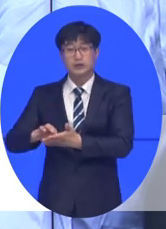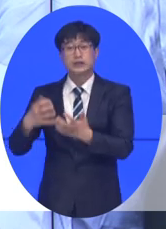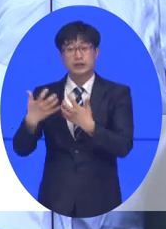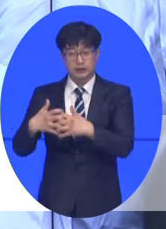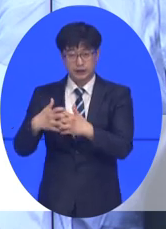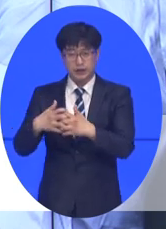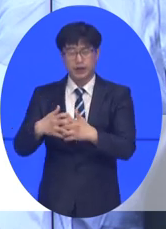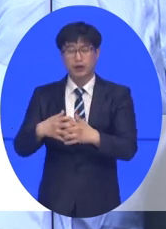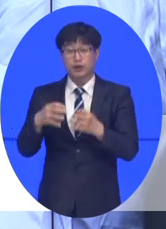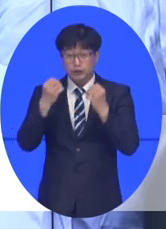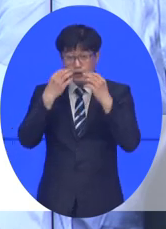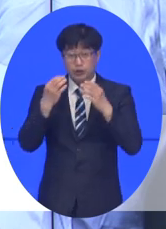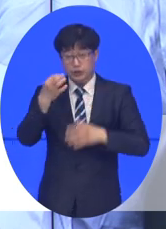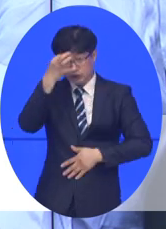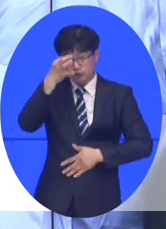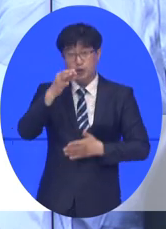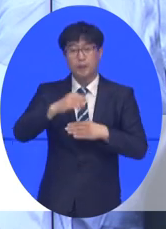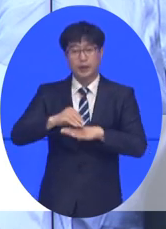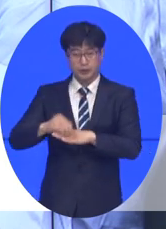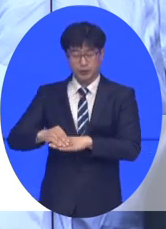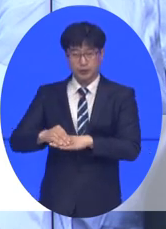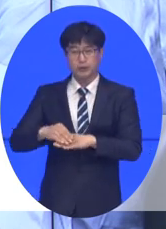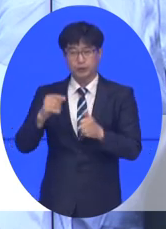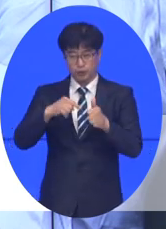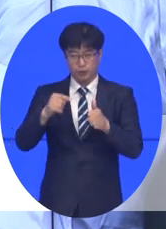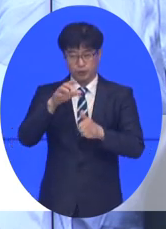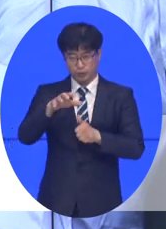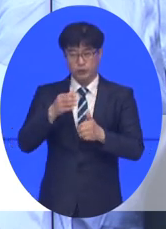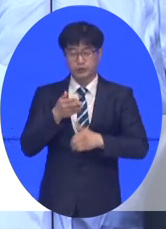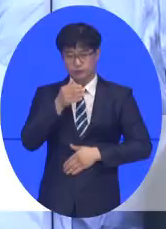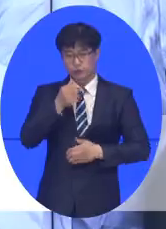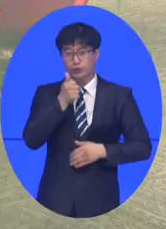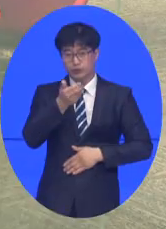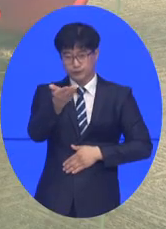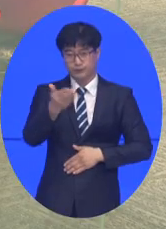반영해 교육과정을 개발한 건데요. 교육 현장으로 함께 가보시죠.